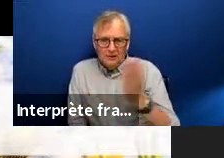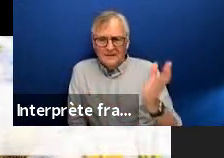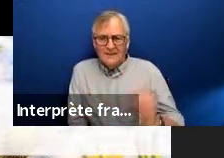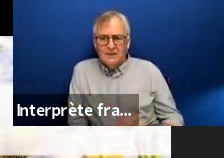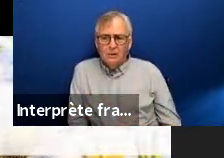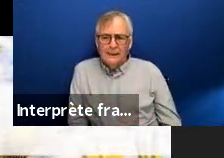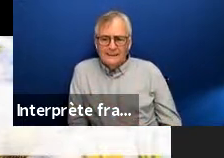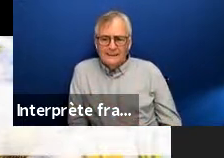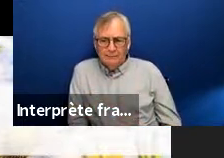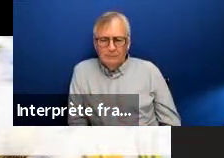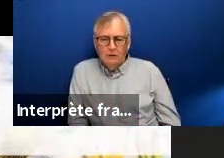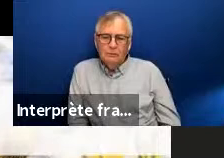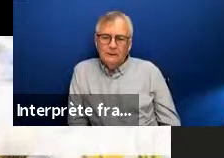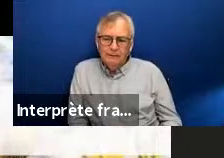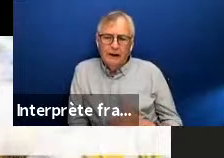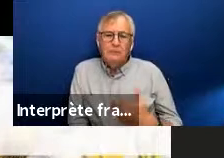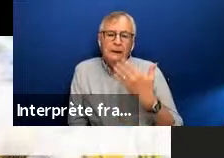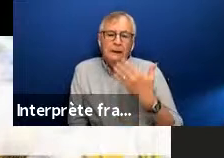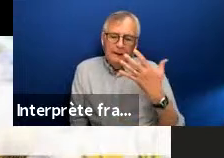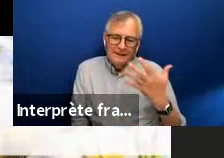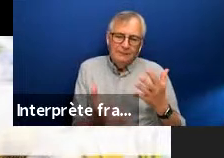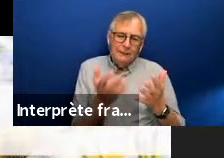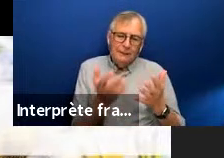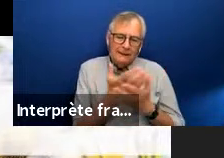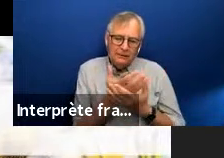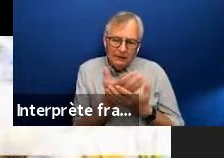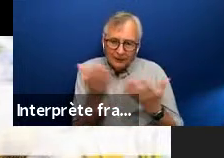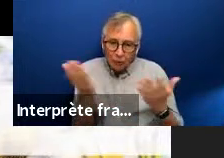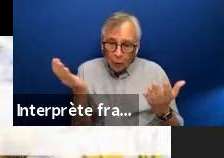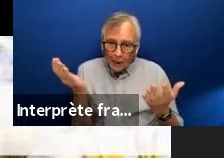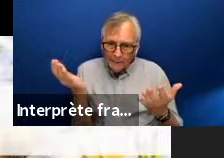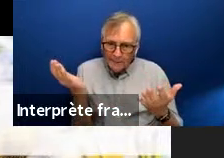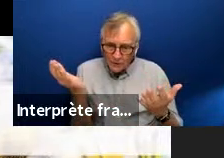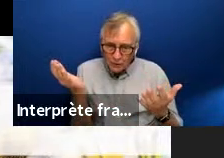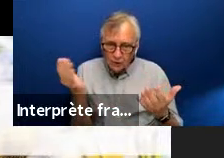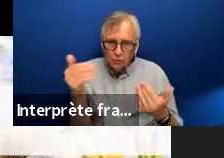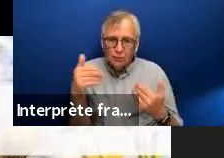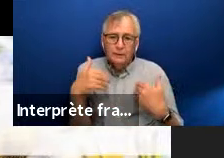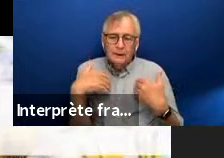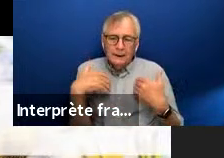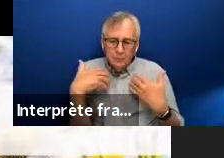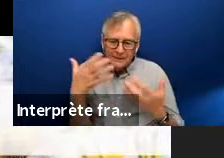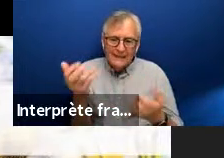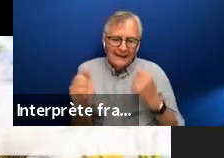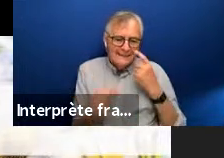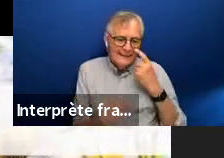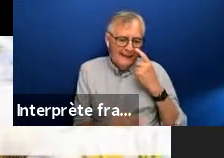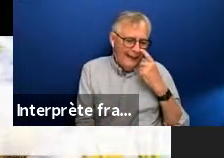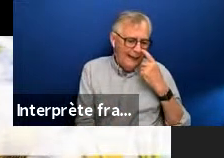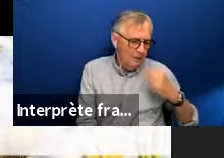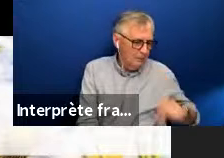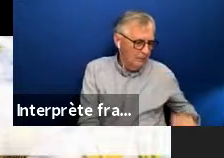à l'Association canadienne. Donc, ils défendent effectivement les différents droits des personnes sourdes et